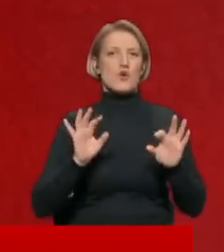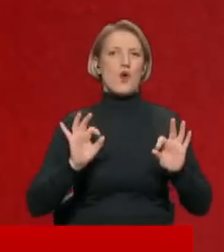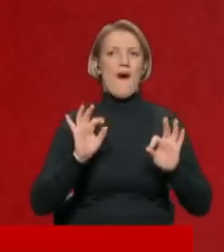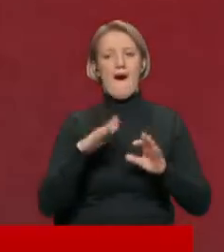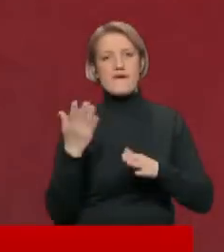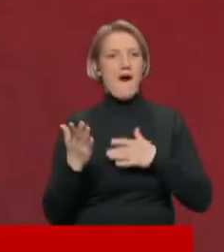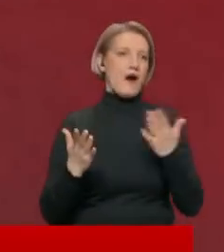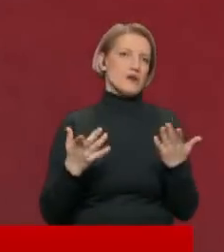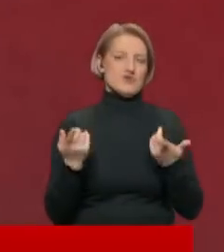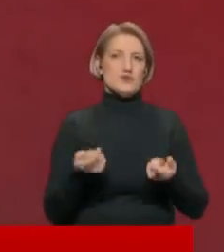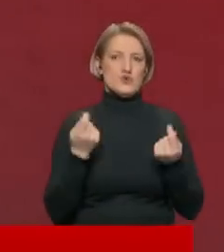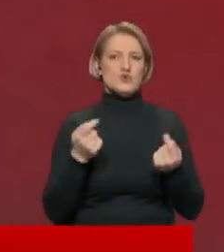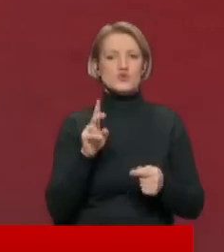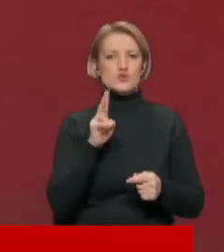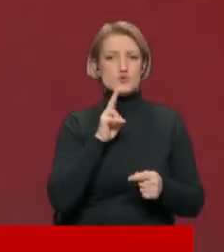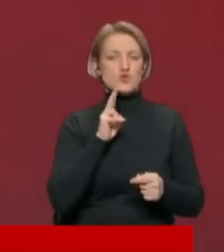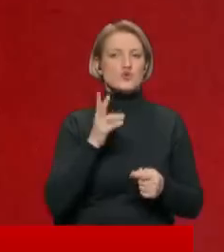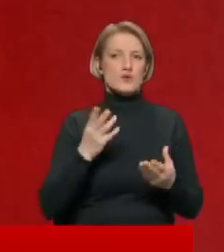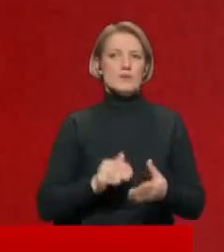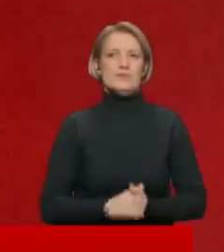ayrı ayrı çalışıyorsunuz bunu